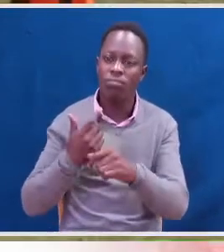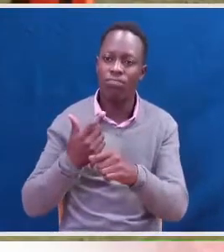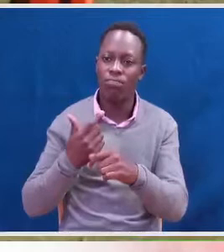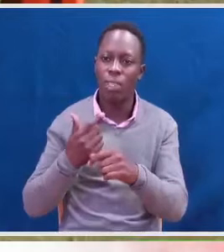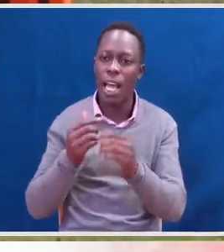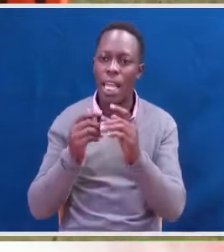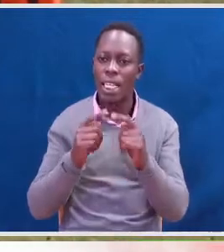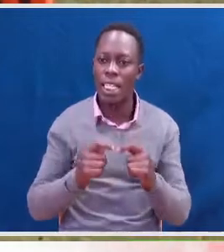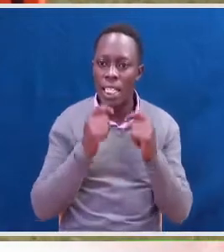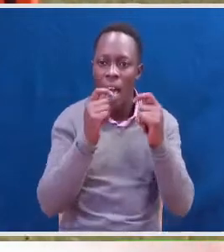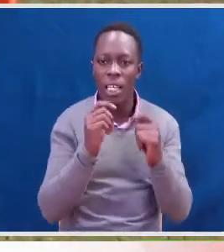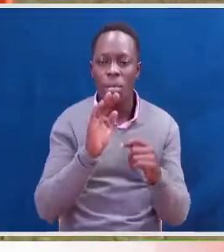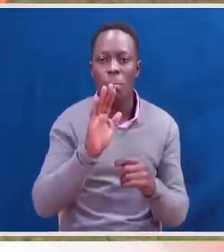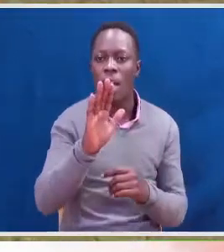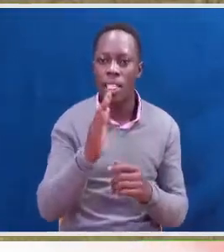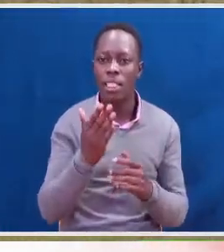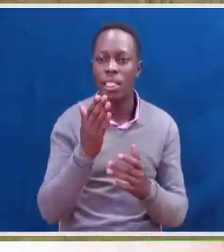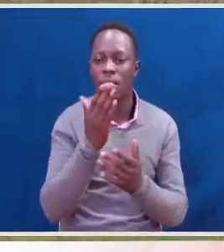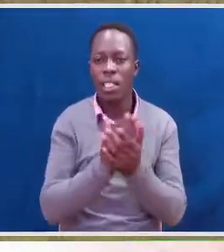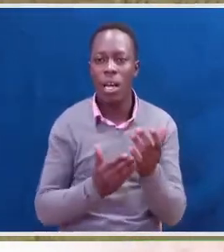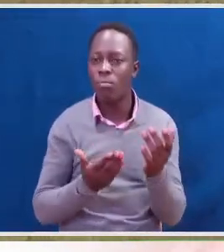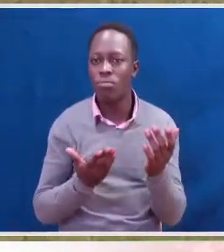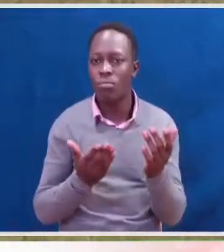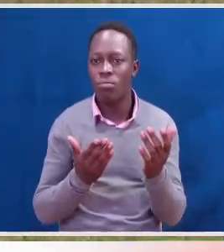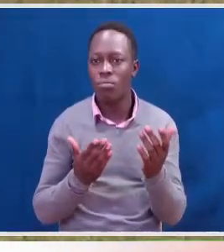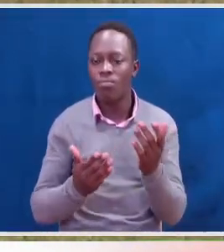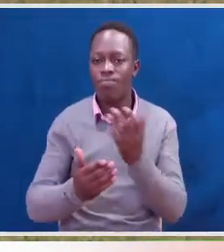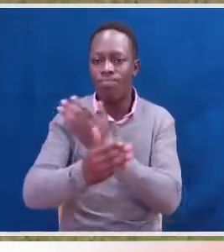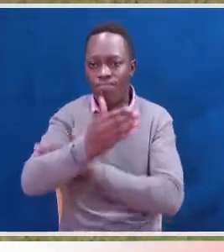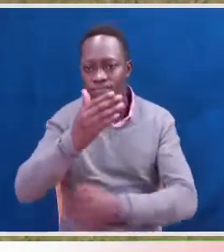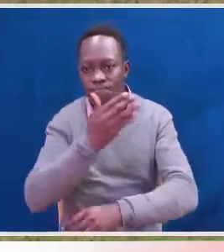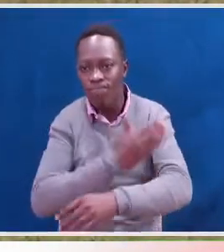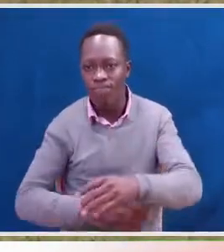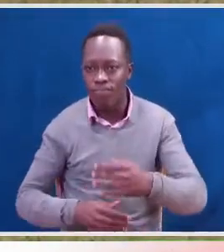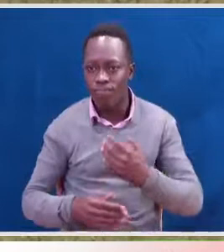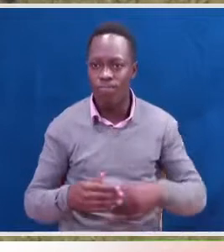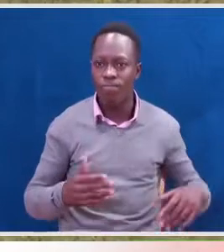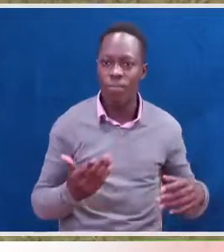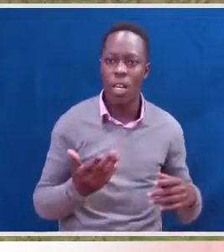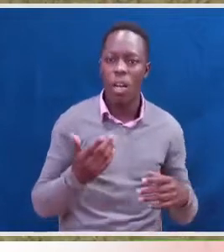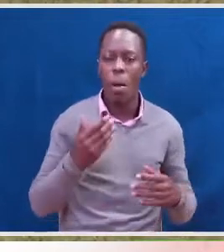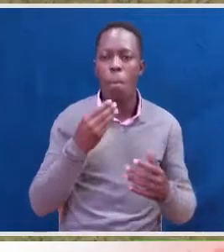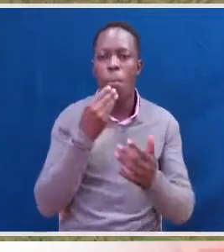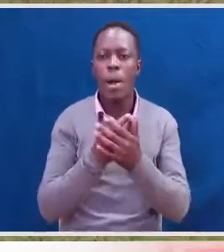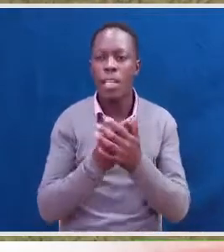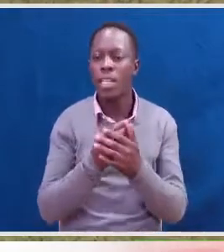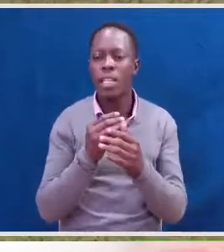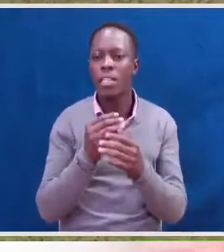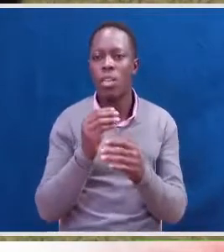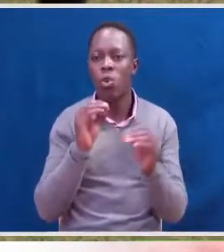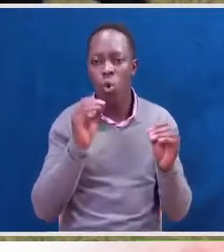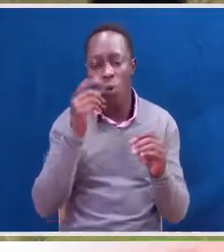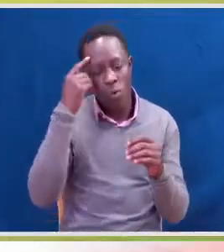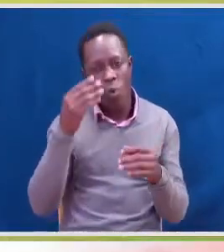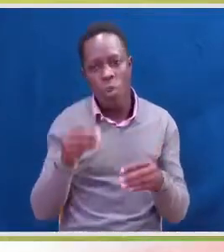yake inaisha, anaishia hapo. Wengine wanaumia hata kwa field wanaumia. Tunakosa pesa ya kuwapatia good medical